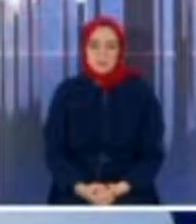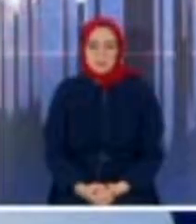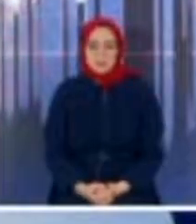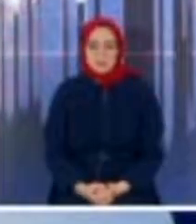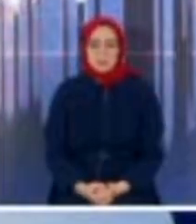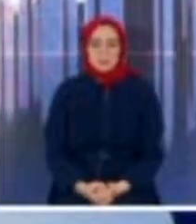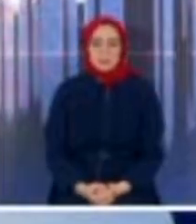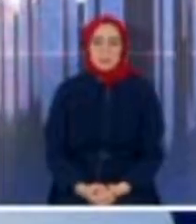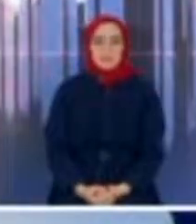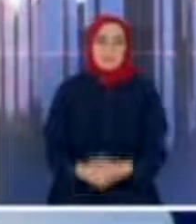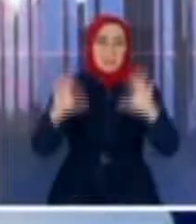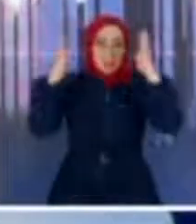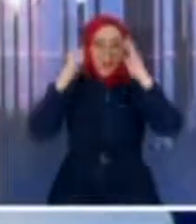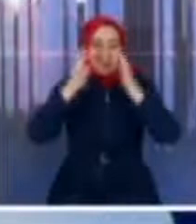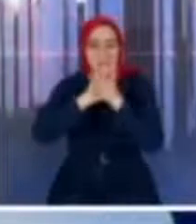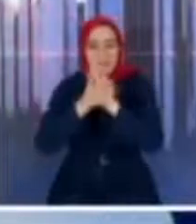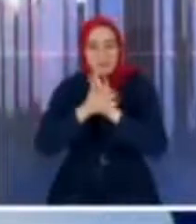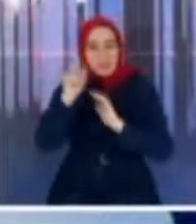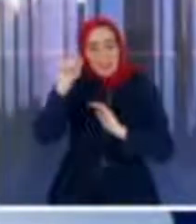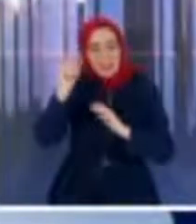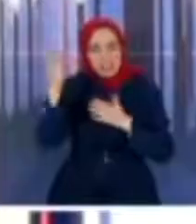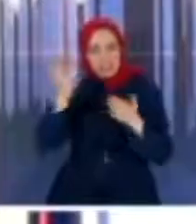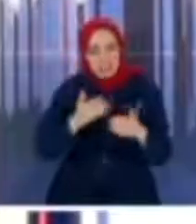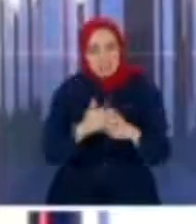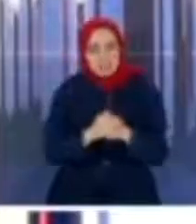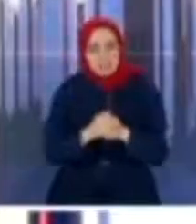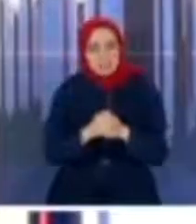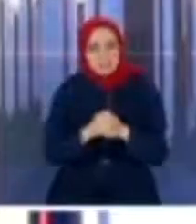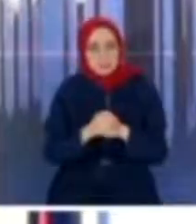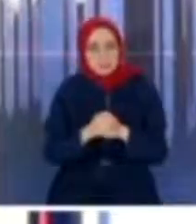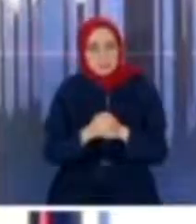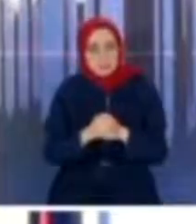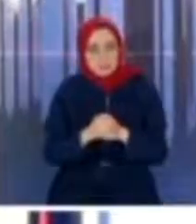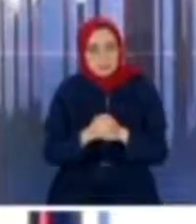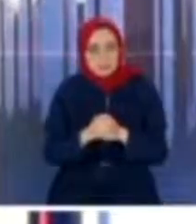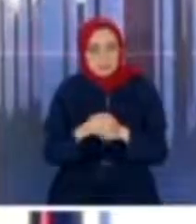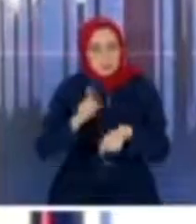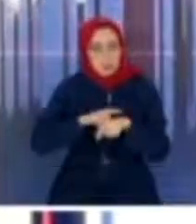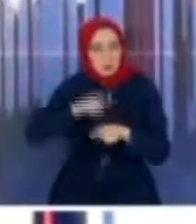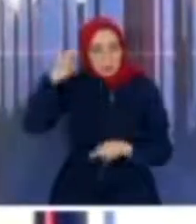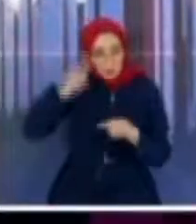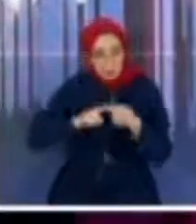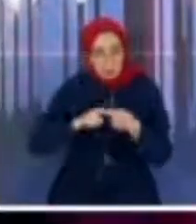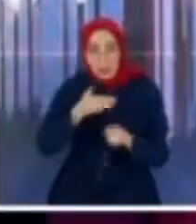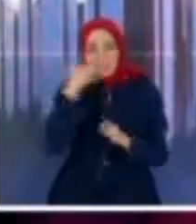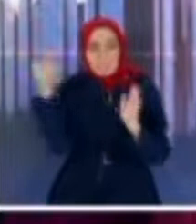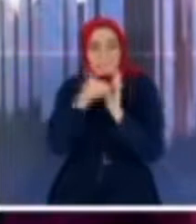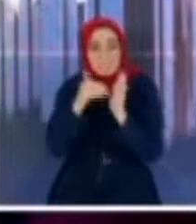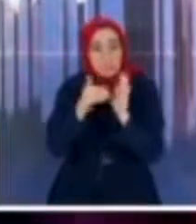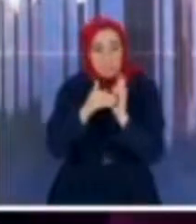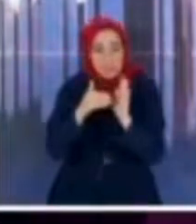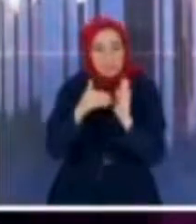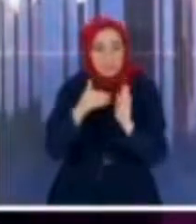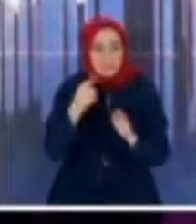خليه خاطر يحب يساندكم من شباب تونس يؤثر، أي من شنو تحب تقول؟ فيسع فيسع فيسع ايوه وقته مو فيه. قل احسن حاجه يعني تعبر على